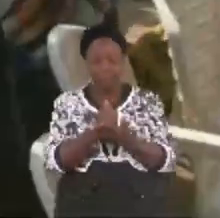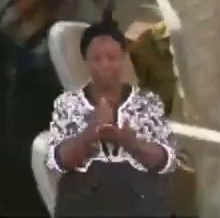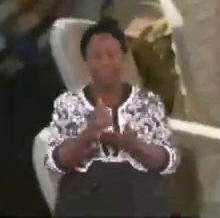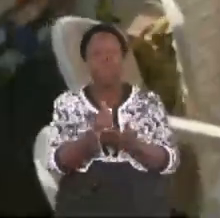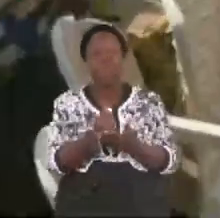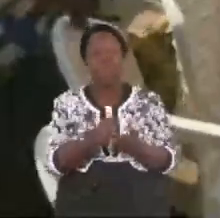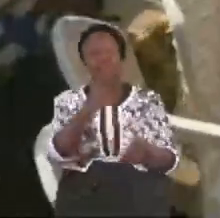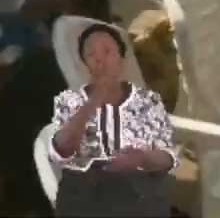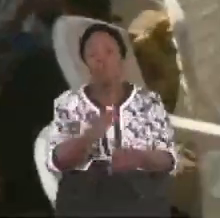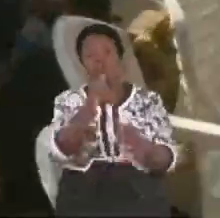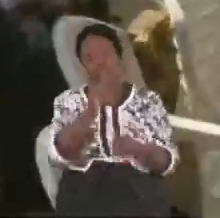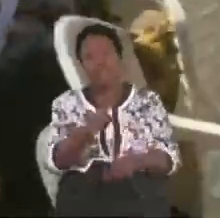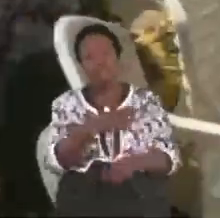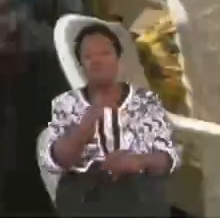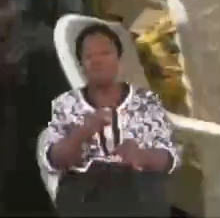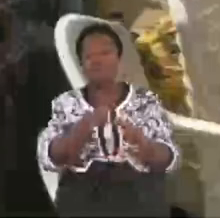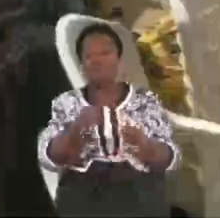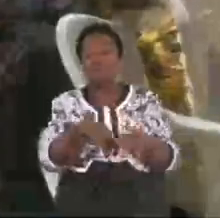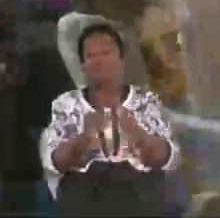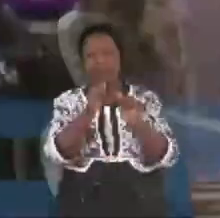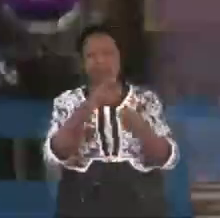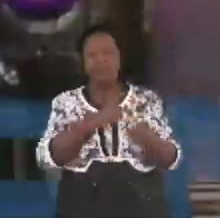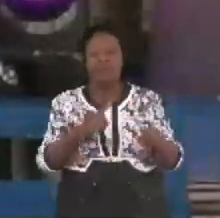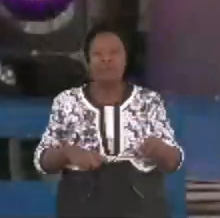Que Dieu vous bénisse. Asseyez-vous dans les bénitions de Dieu.